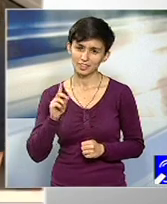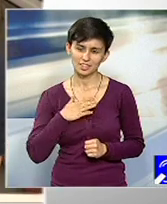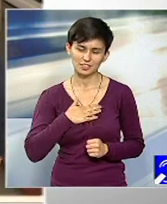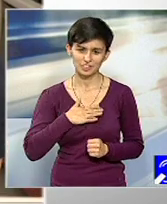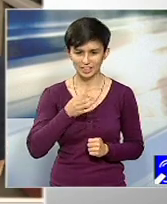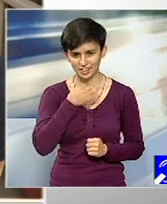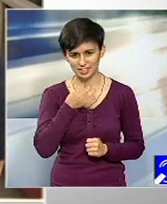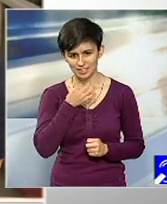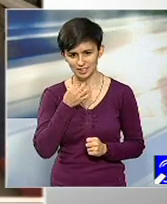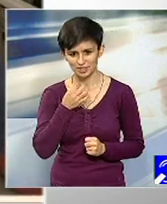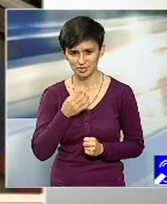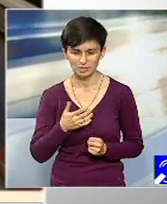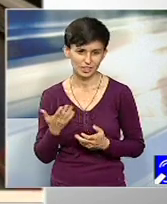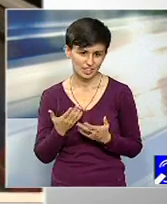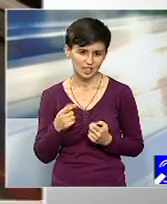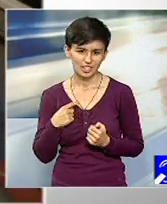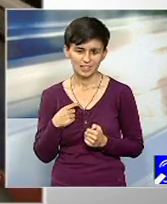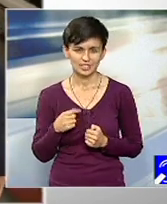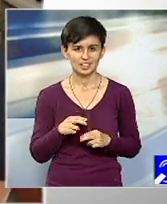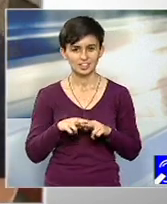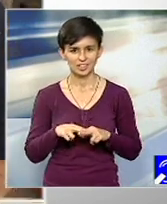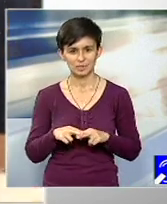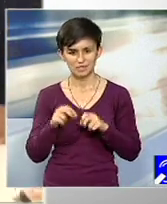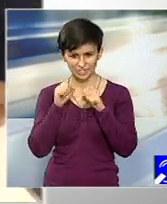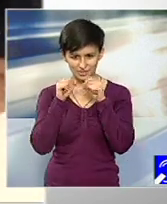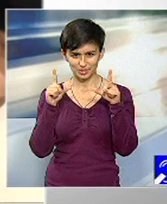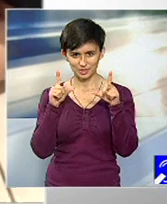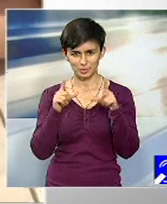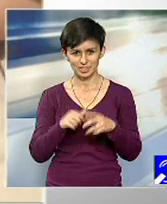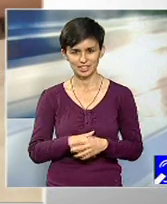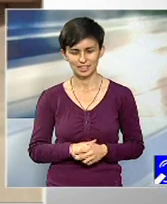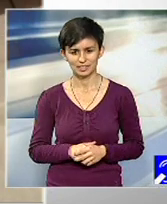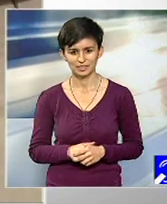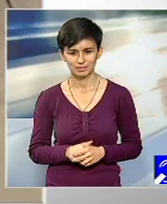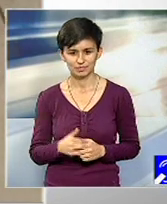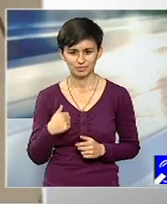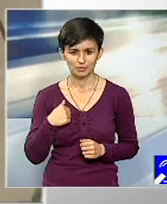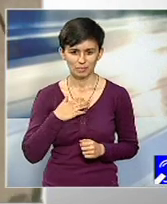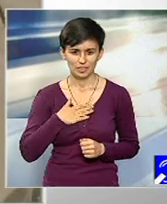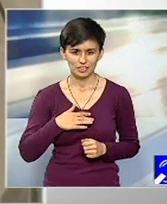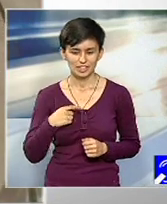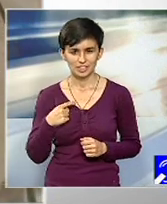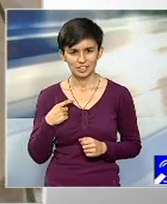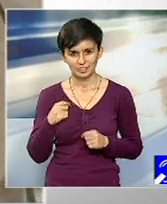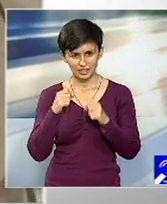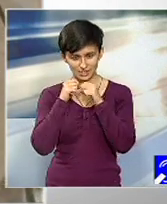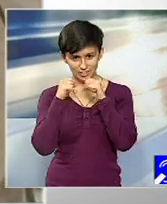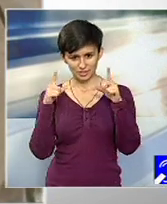E surpriză, rămâne surpriză. Da, aș vrea să fie surpriză pentru toți prietenii mei și